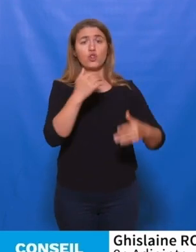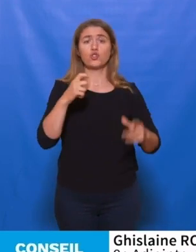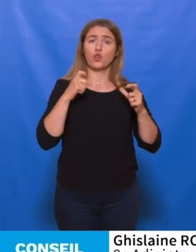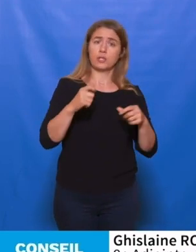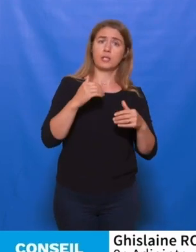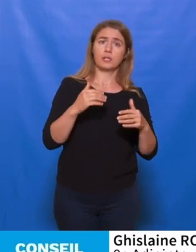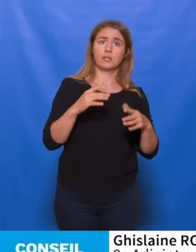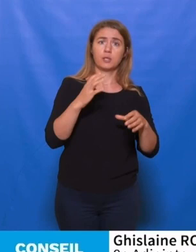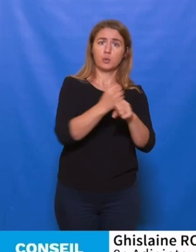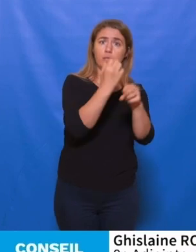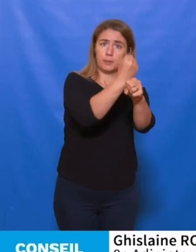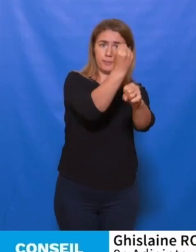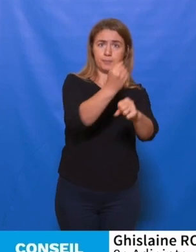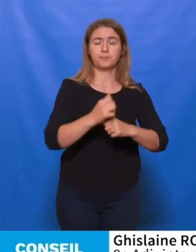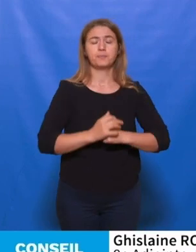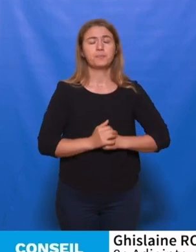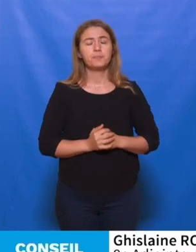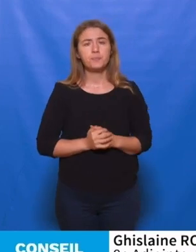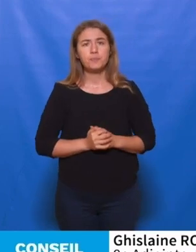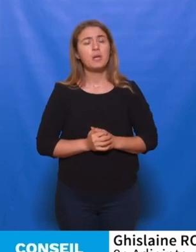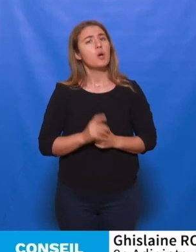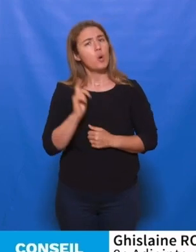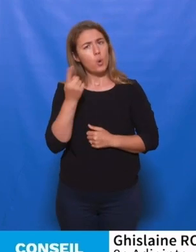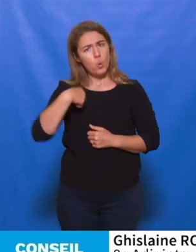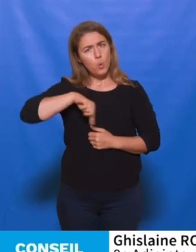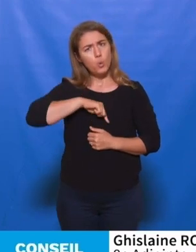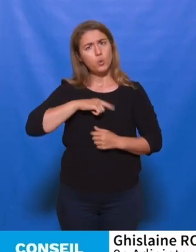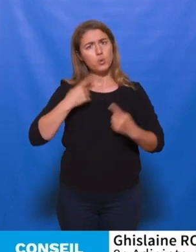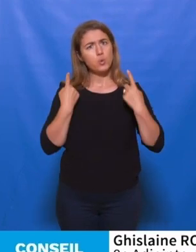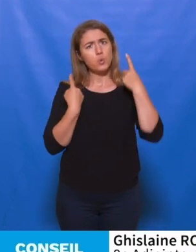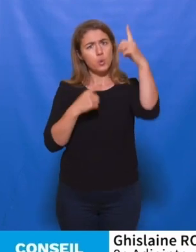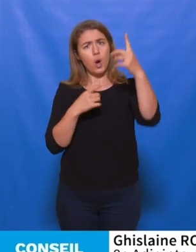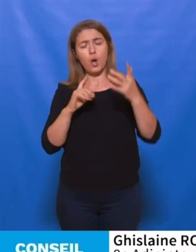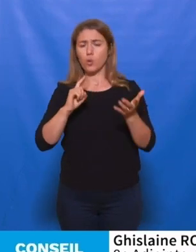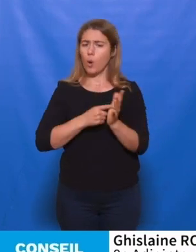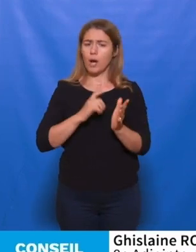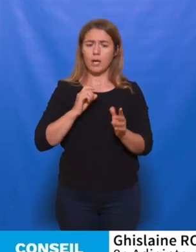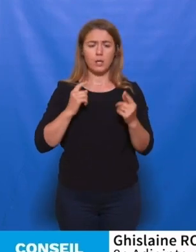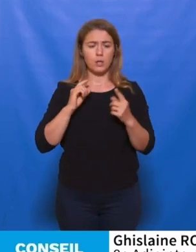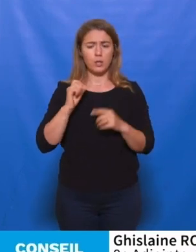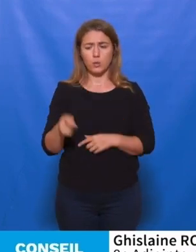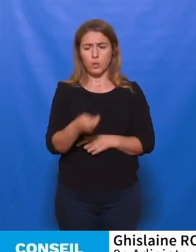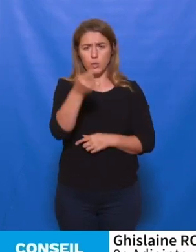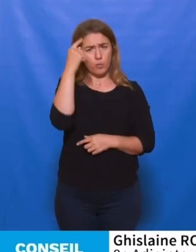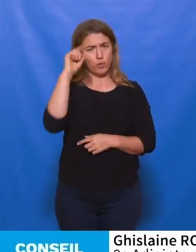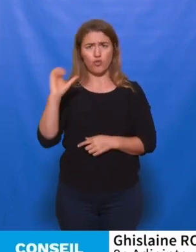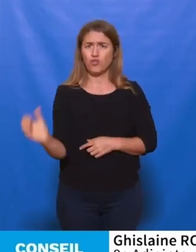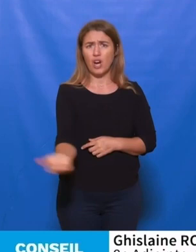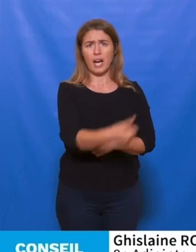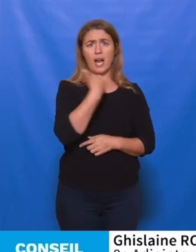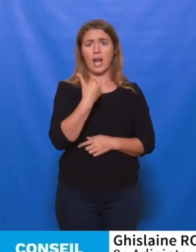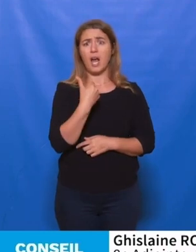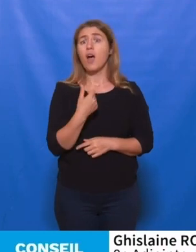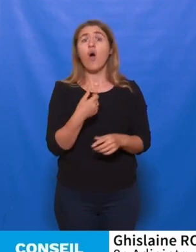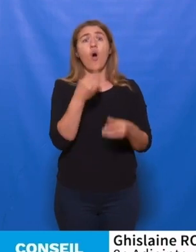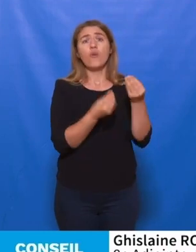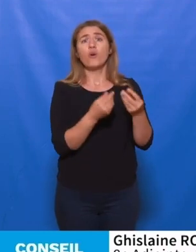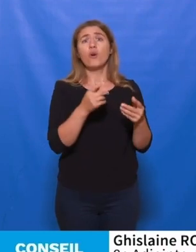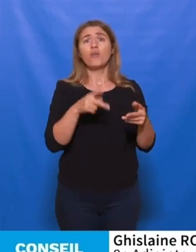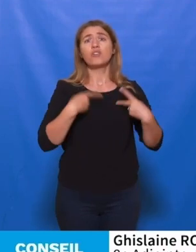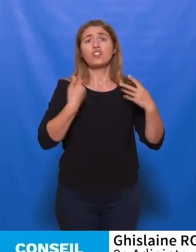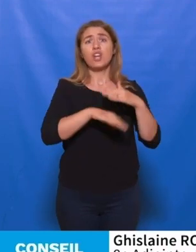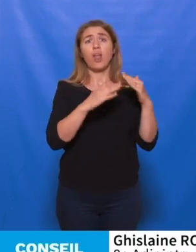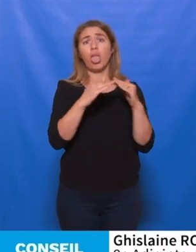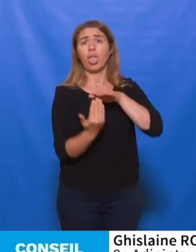Alors oui, nous revendiquons le droit à l'éducation pour toutes et tous, même lorsqu'un enfant vit en bidonville,